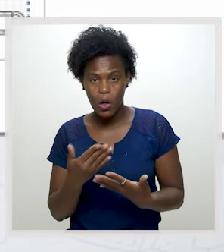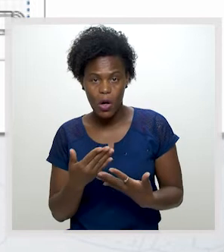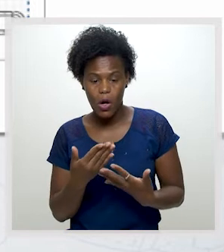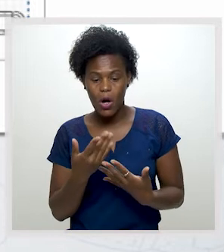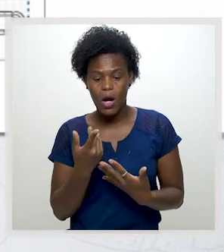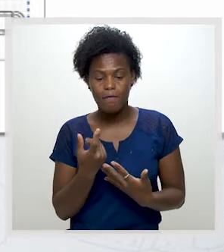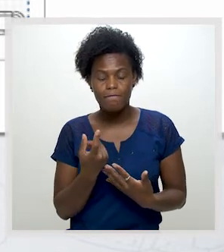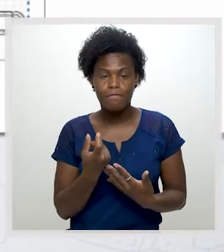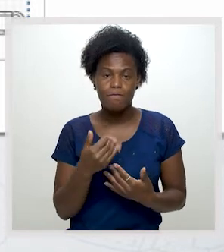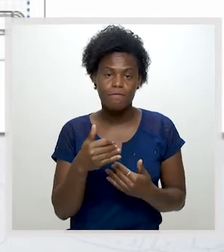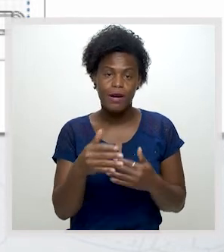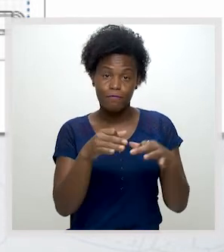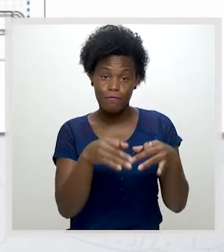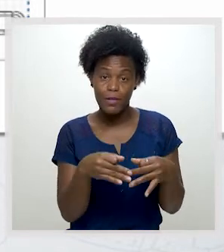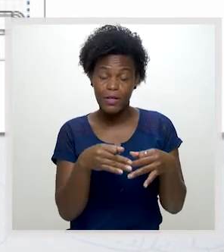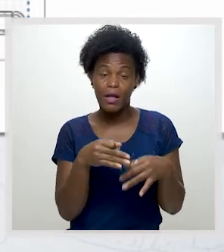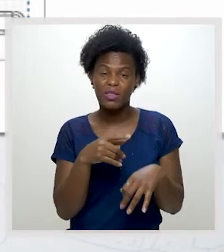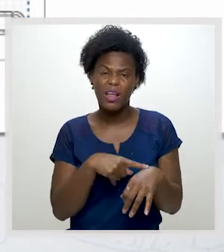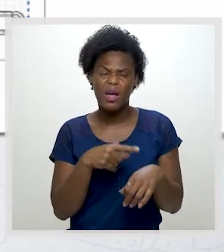et située à un moment précis du passé.